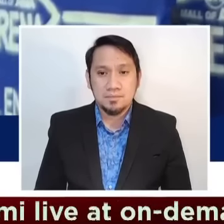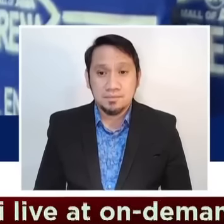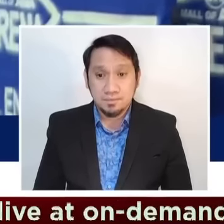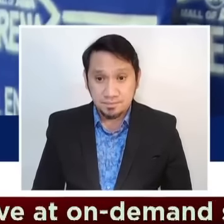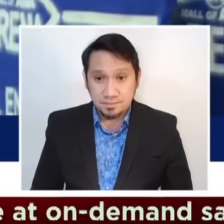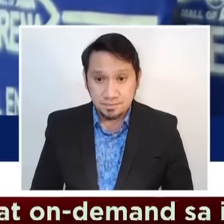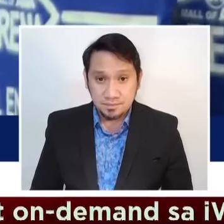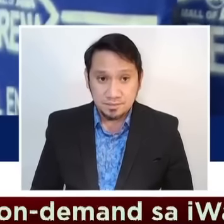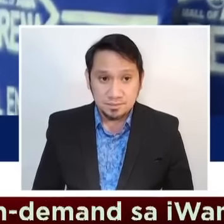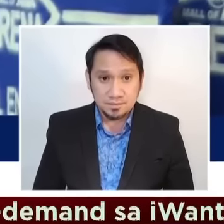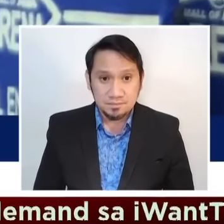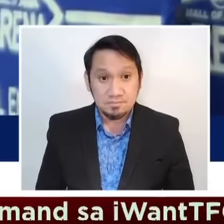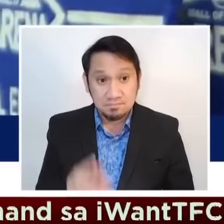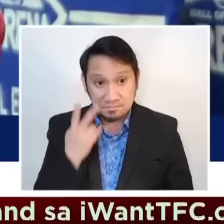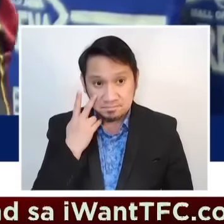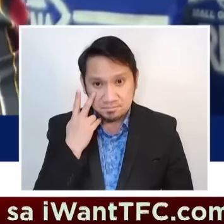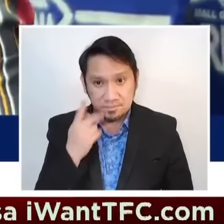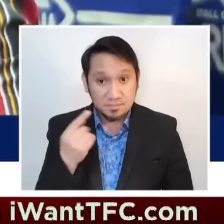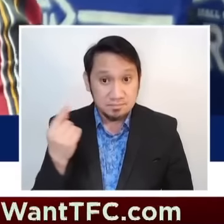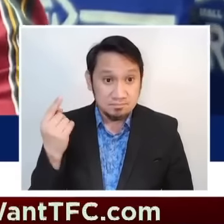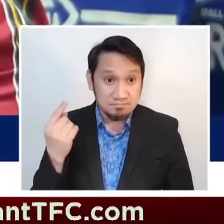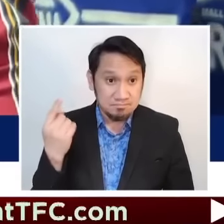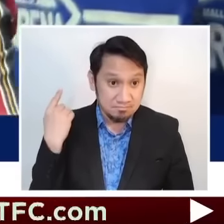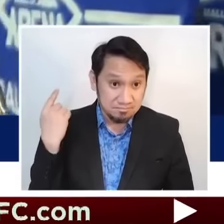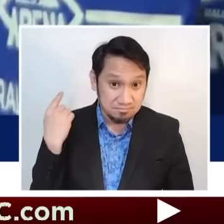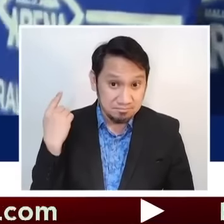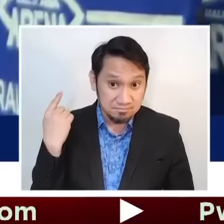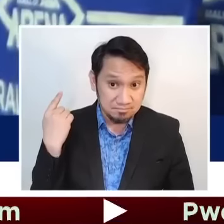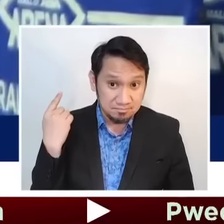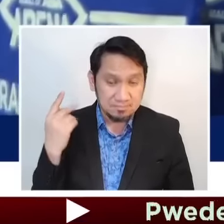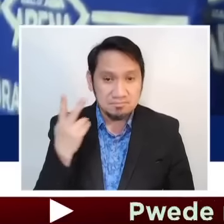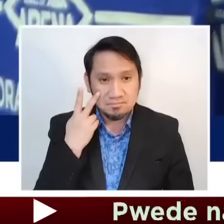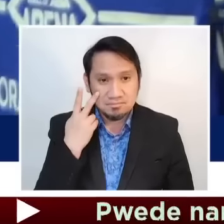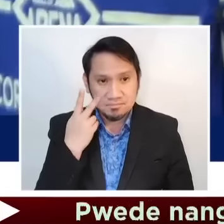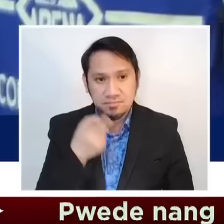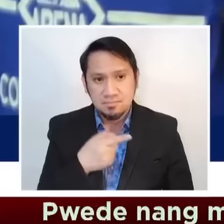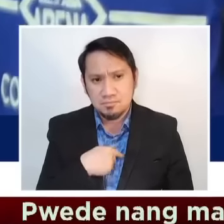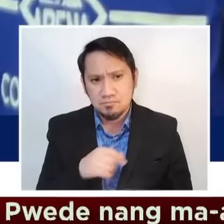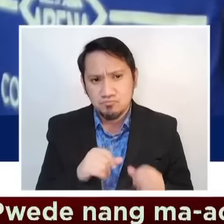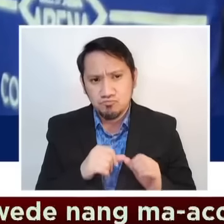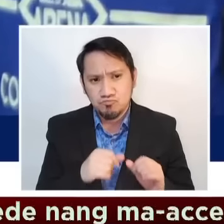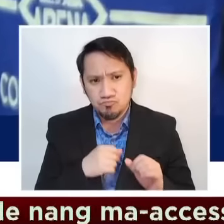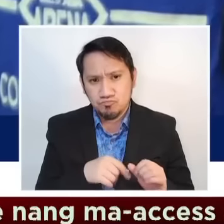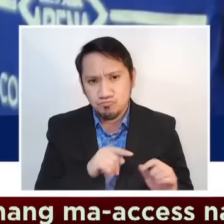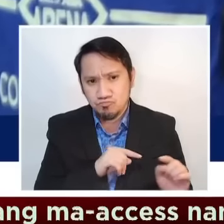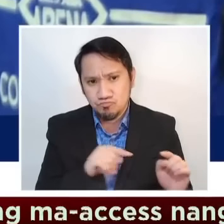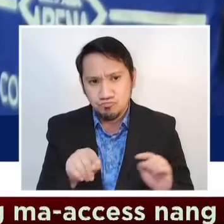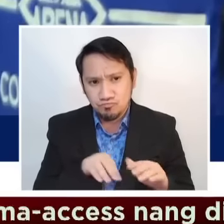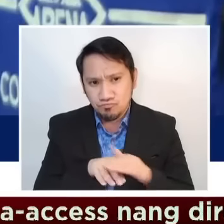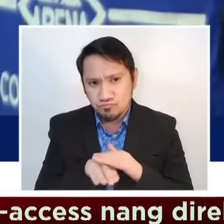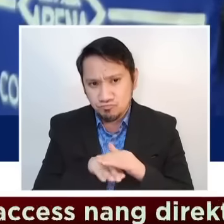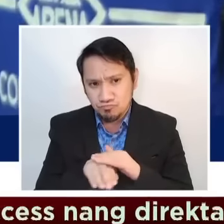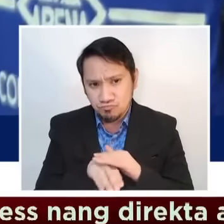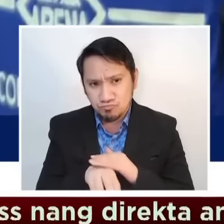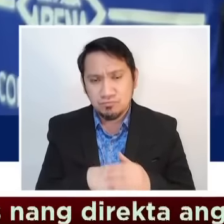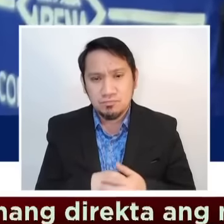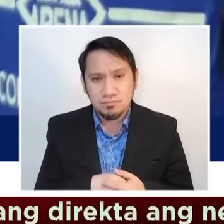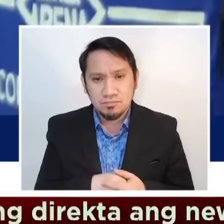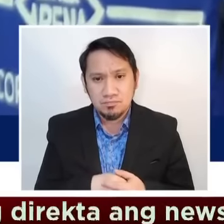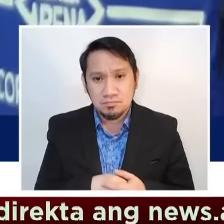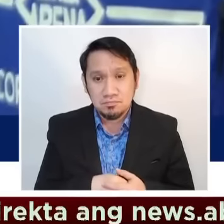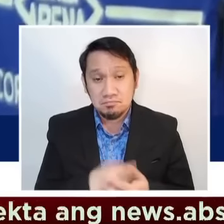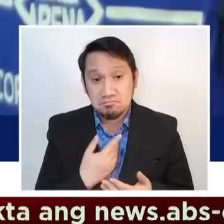Gretchen, nakikita mo sa aking likuran patuloy na nagpapapasok ng mga fans dito sa concert venue. At kanina, bago yung